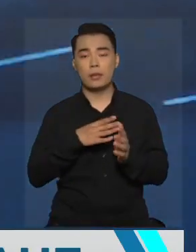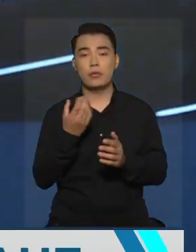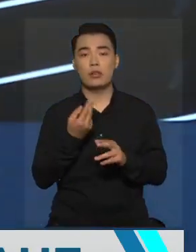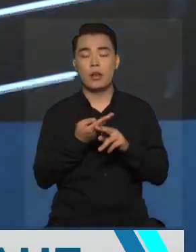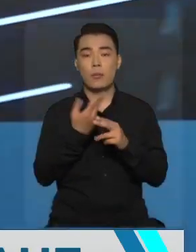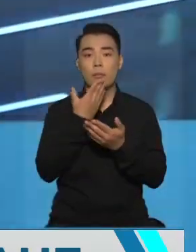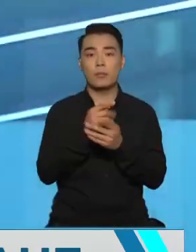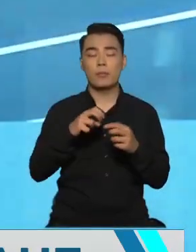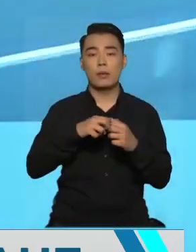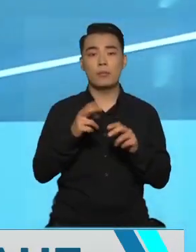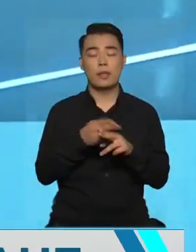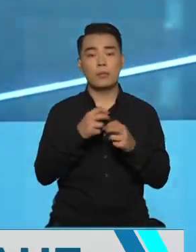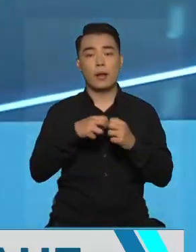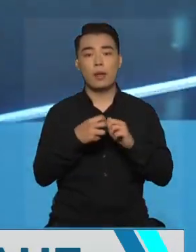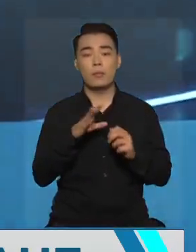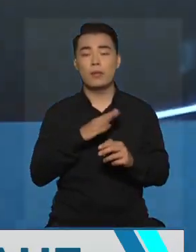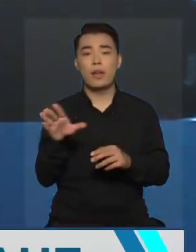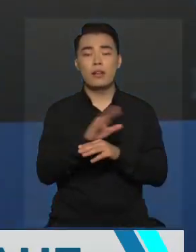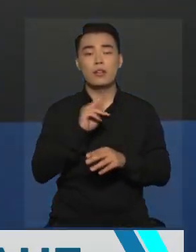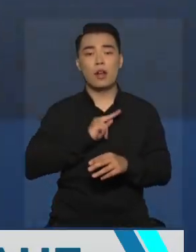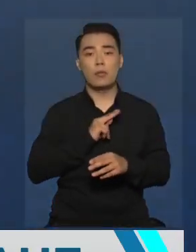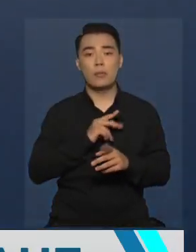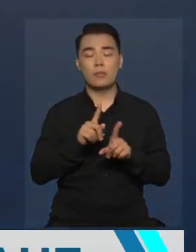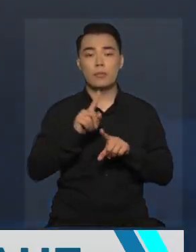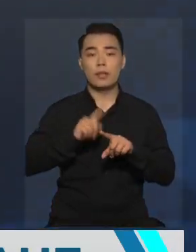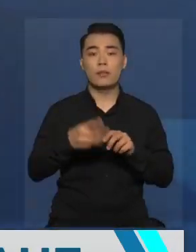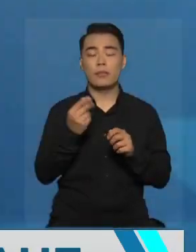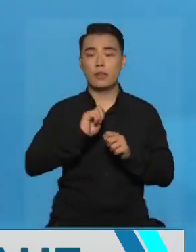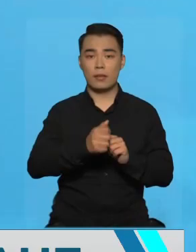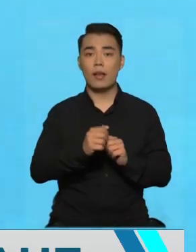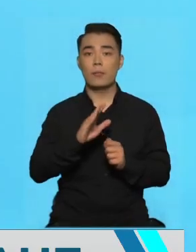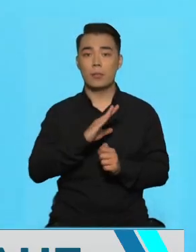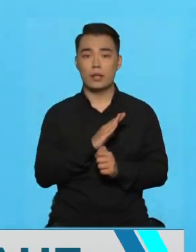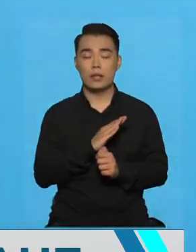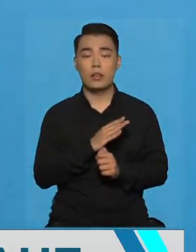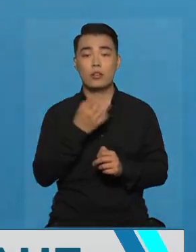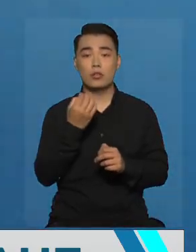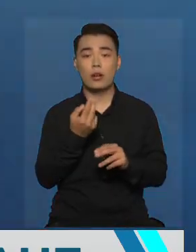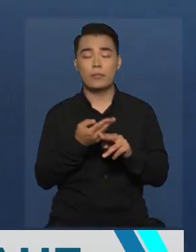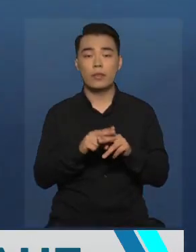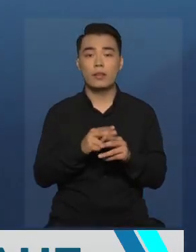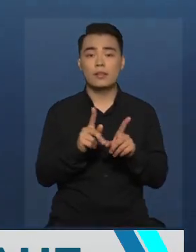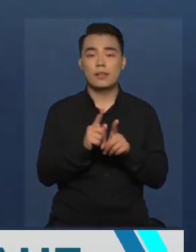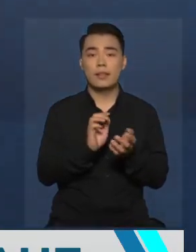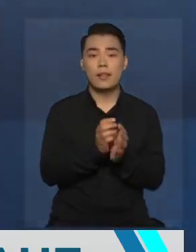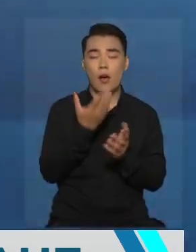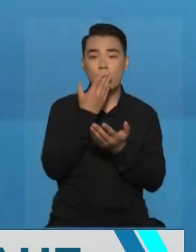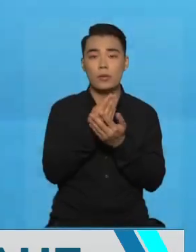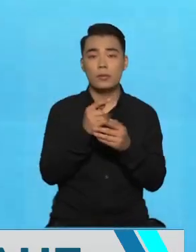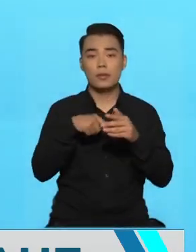этой сфере, потому что не все проекты оказались обеспечены финансированием. И вот именно в этой вот тесной связке